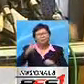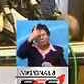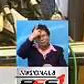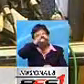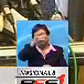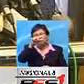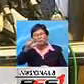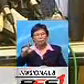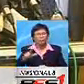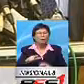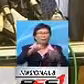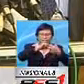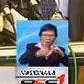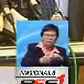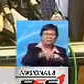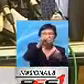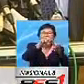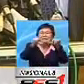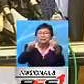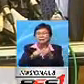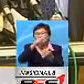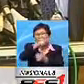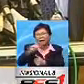Seri Jamil mengulas isu sijil halal